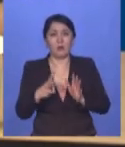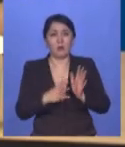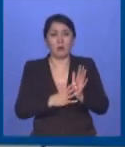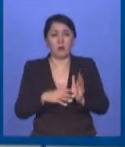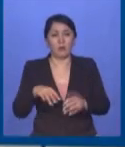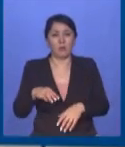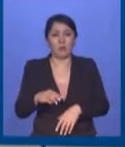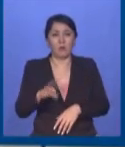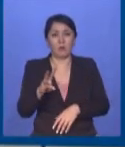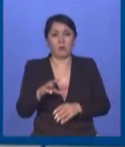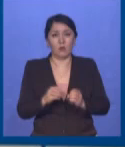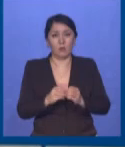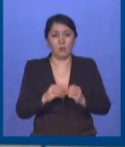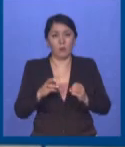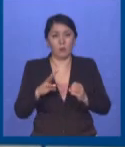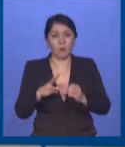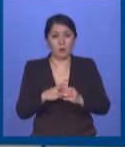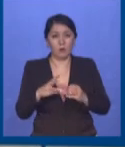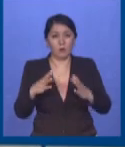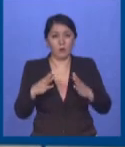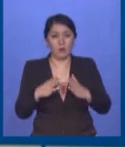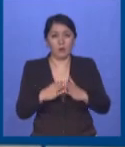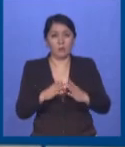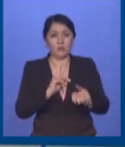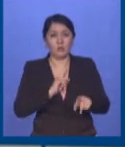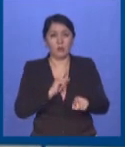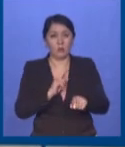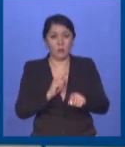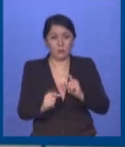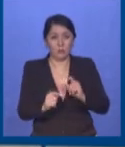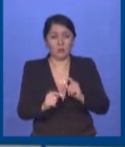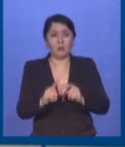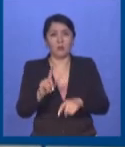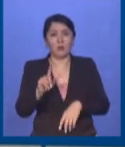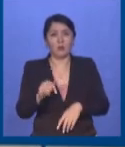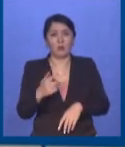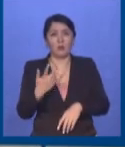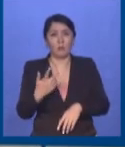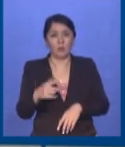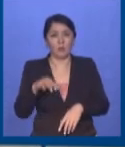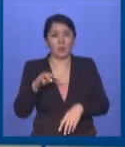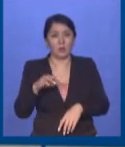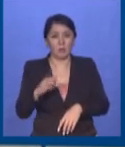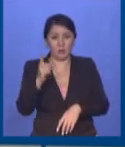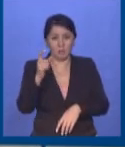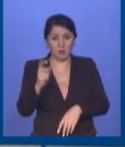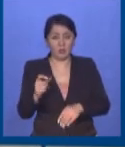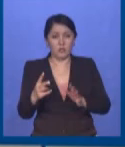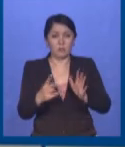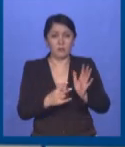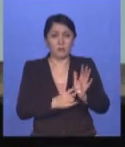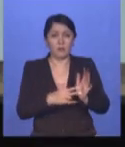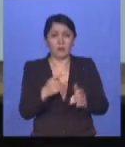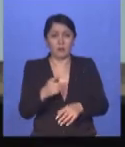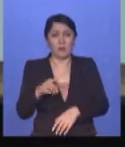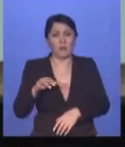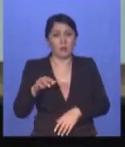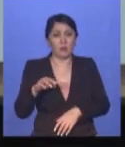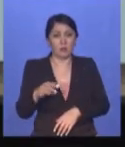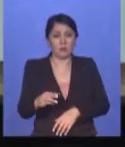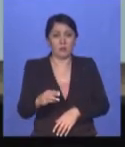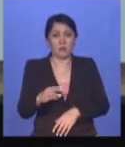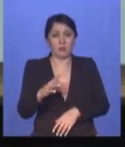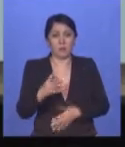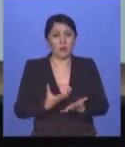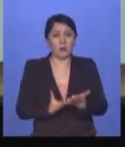қызметкерлері 49314 тұрғын үйді аралап шықты. Оның барысында 103 мыңнан астам адамға 71 мыңнан